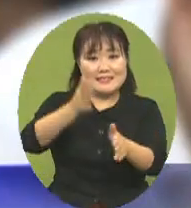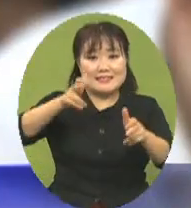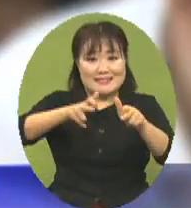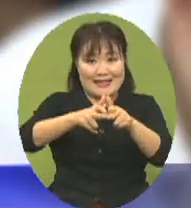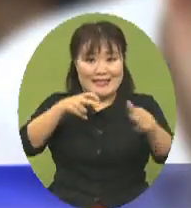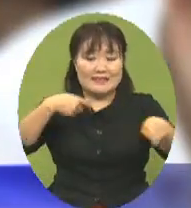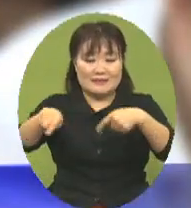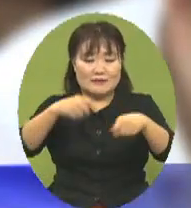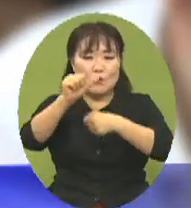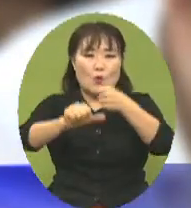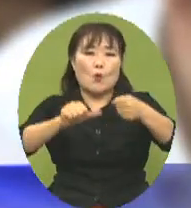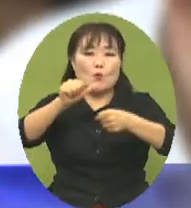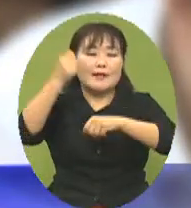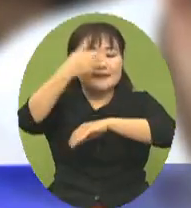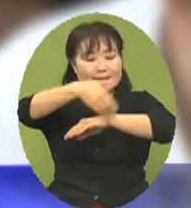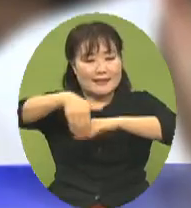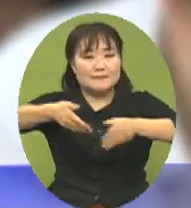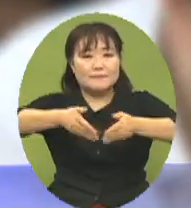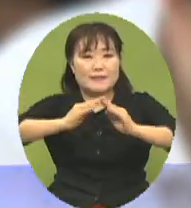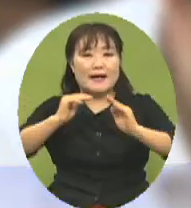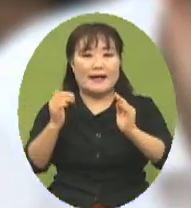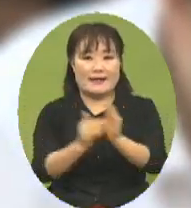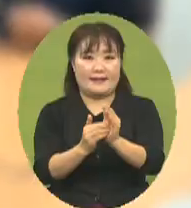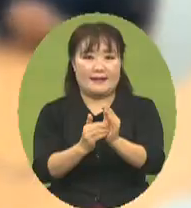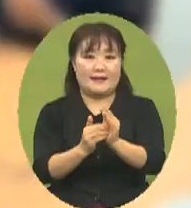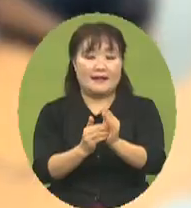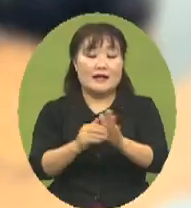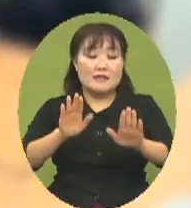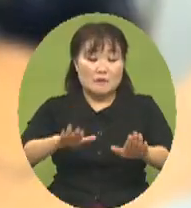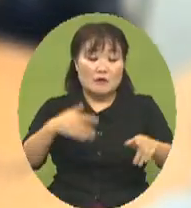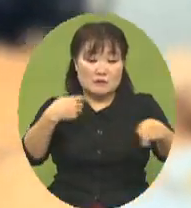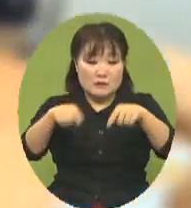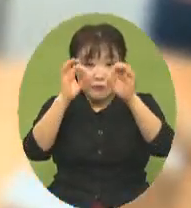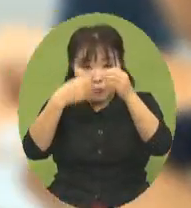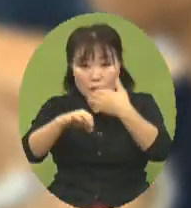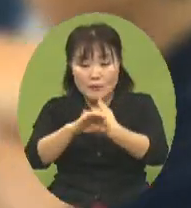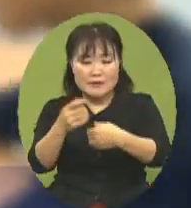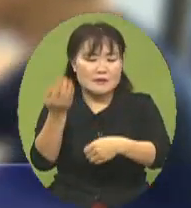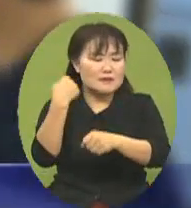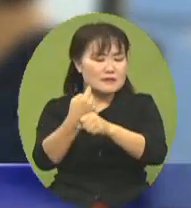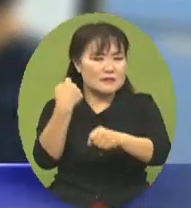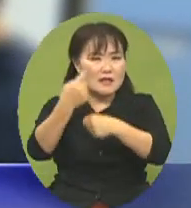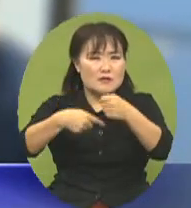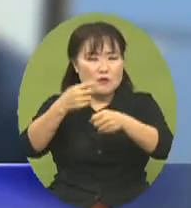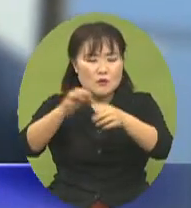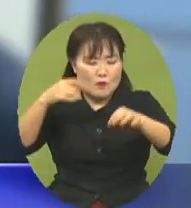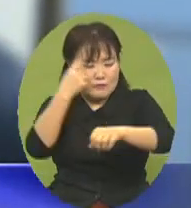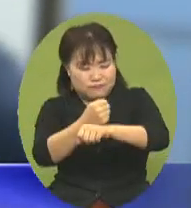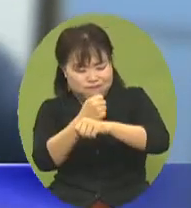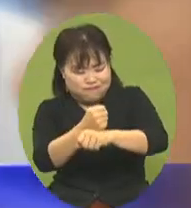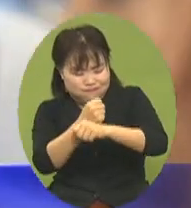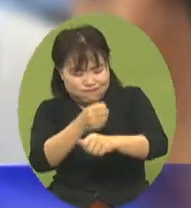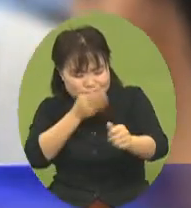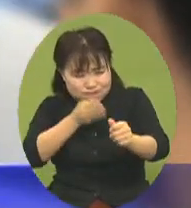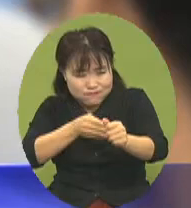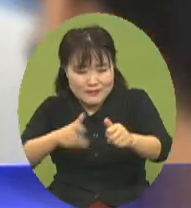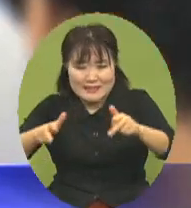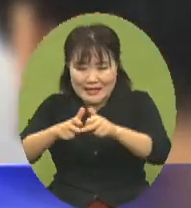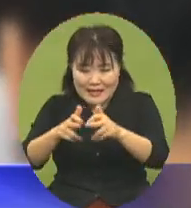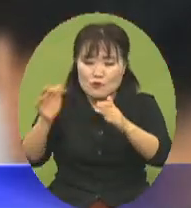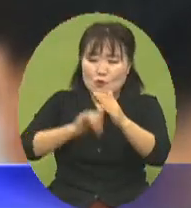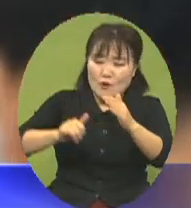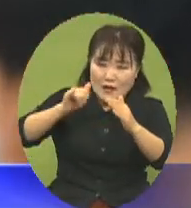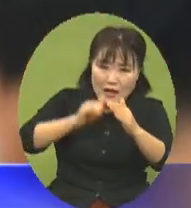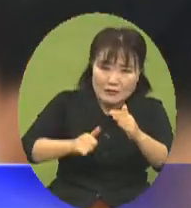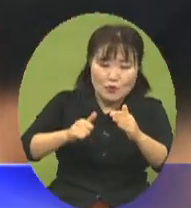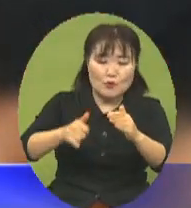부산시가 장애인 정책 5개년 계획을 수립했습니다. 이번 정책은 지난 한 해 동안의 연구 용역과 장애인과